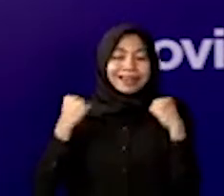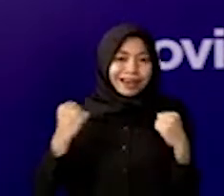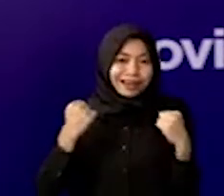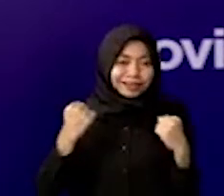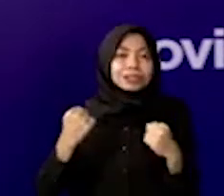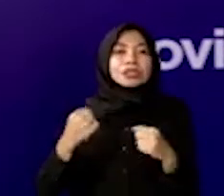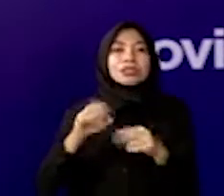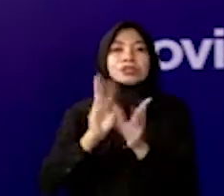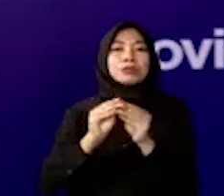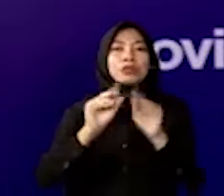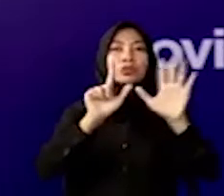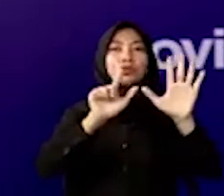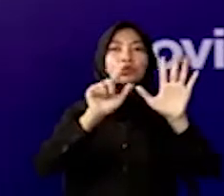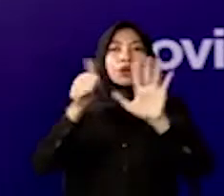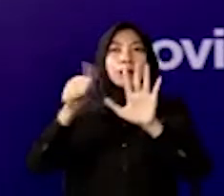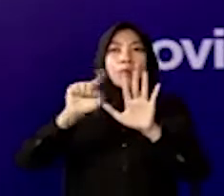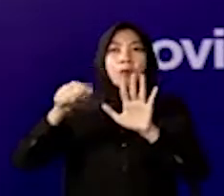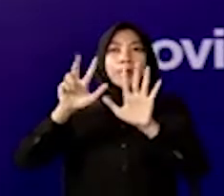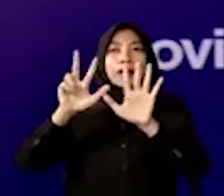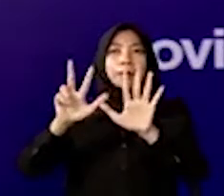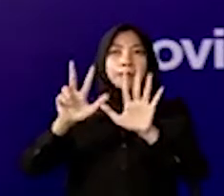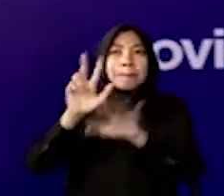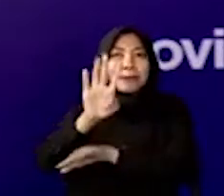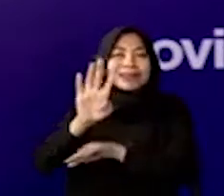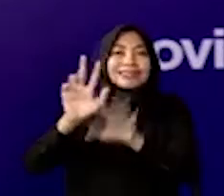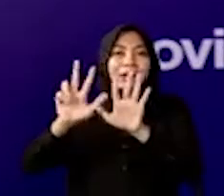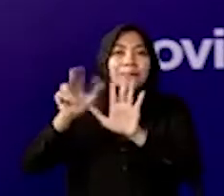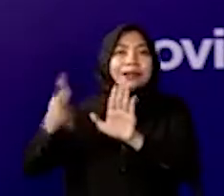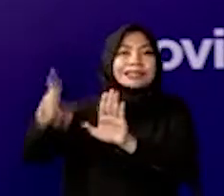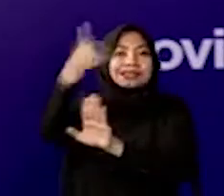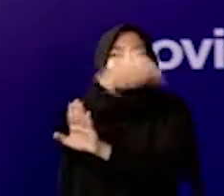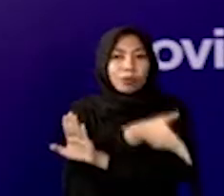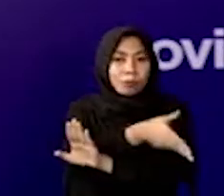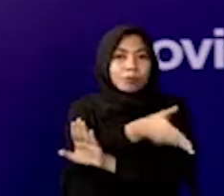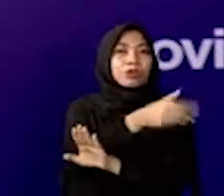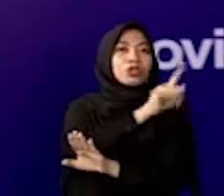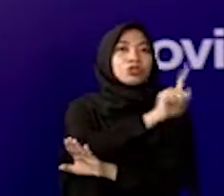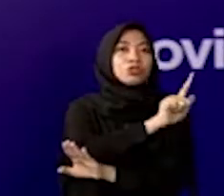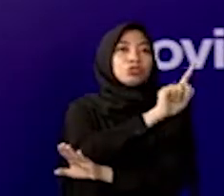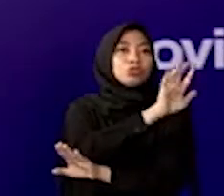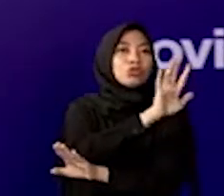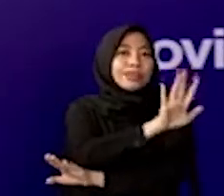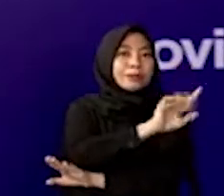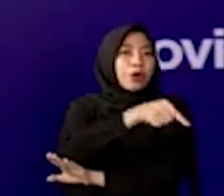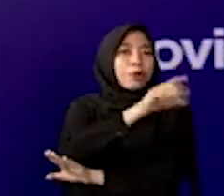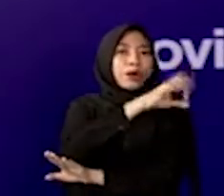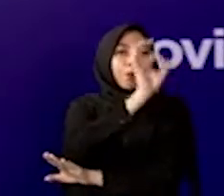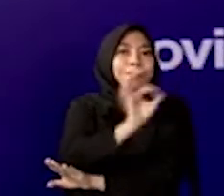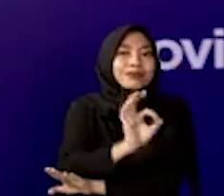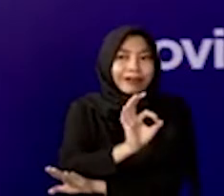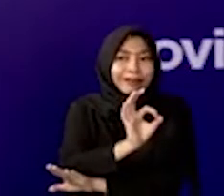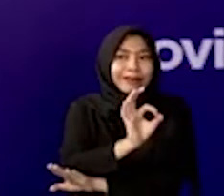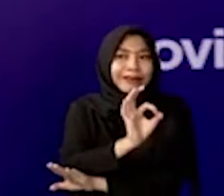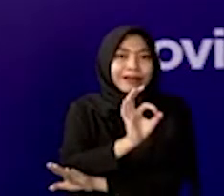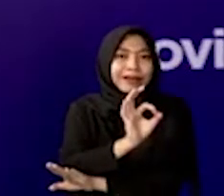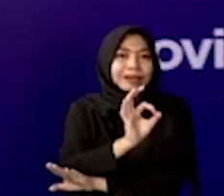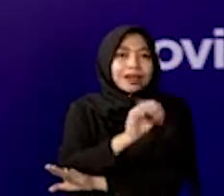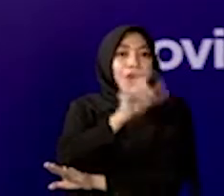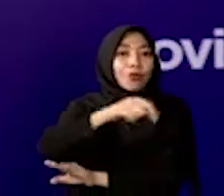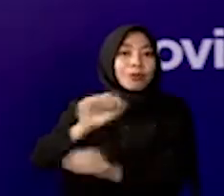76,48 ini lebih tinggi dari recovery rate dunia yang 75,0% akibat